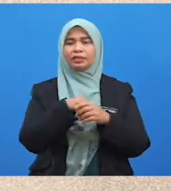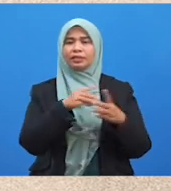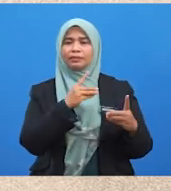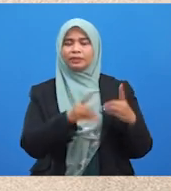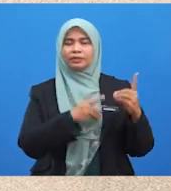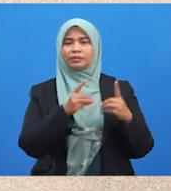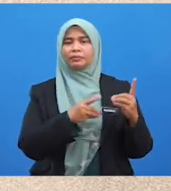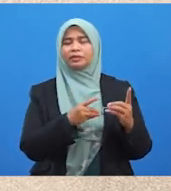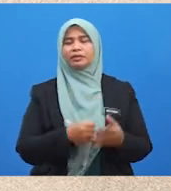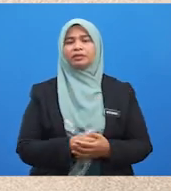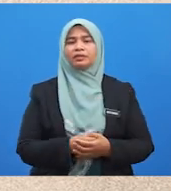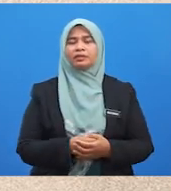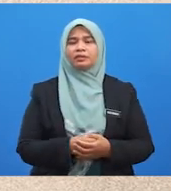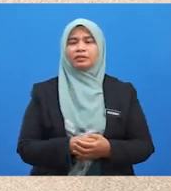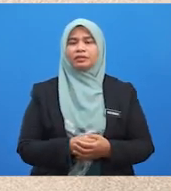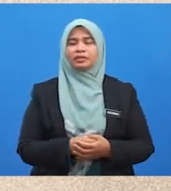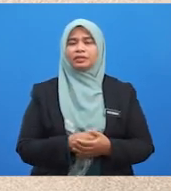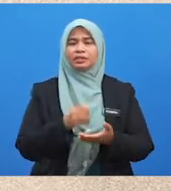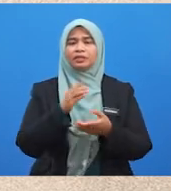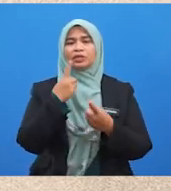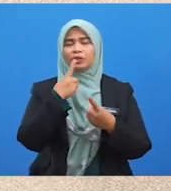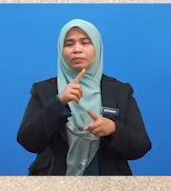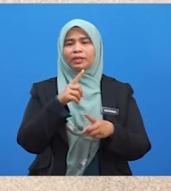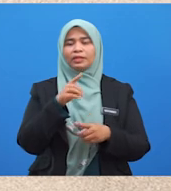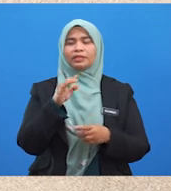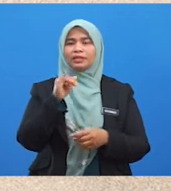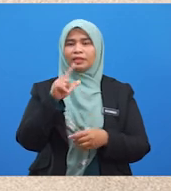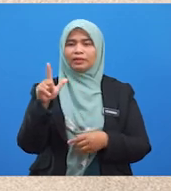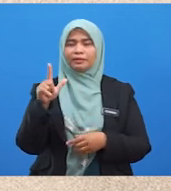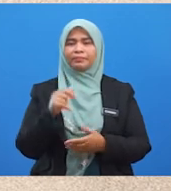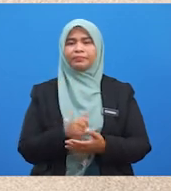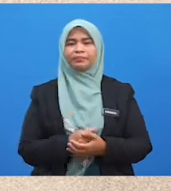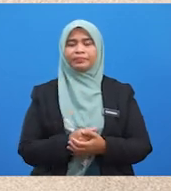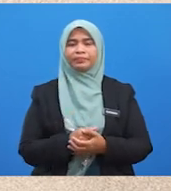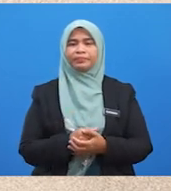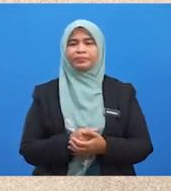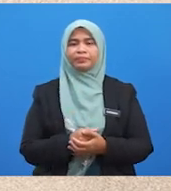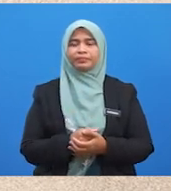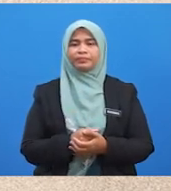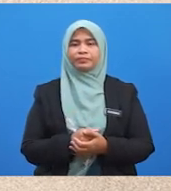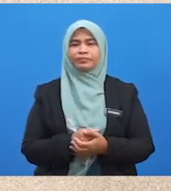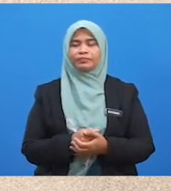ini. Jadi, jawapan yang sepatutnya ialah,